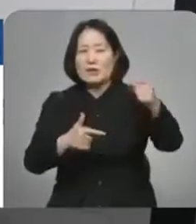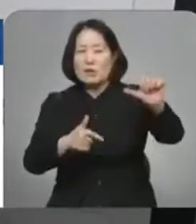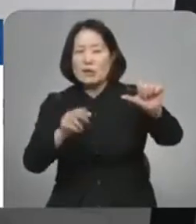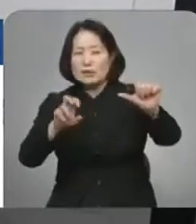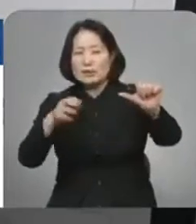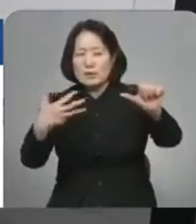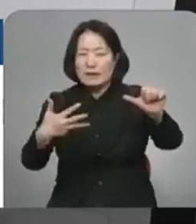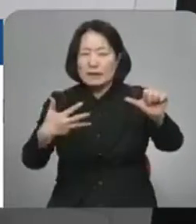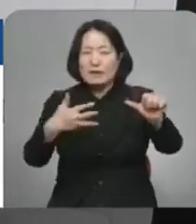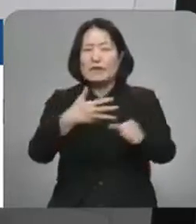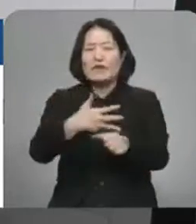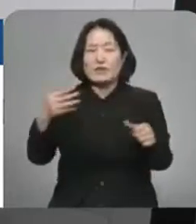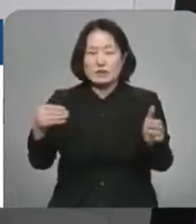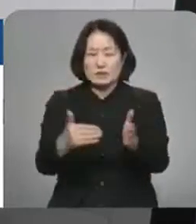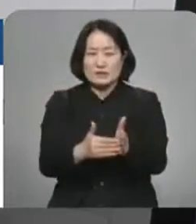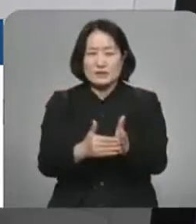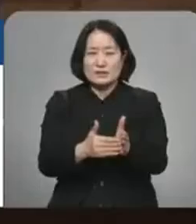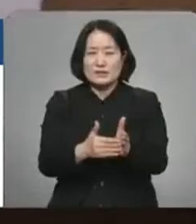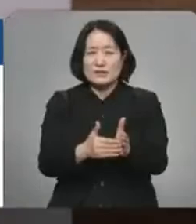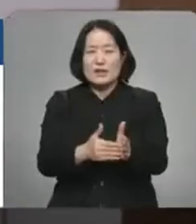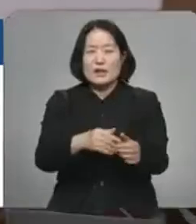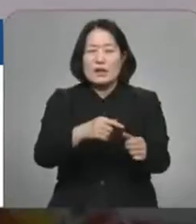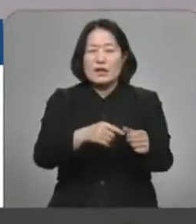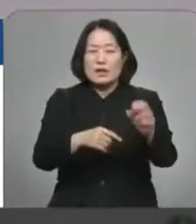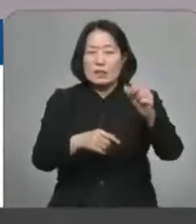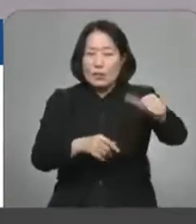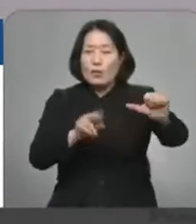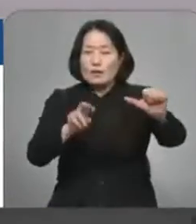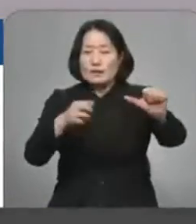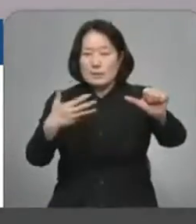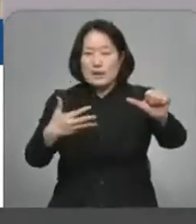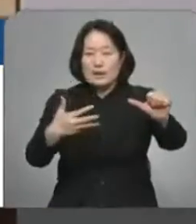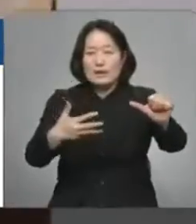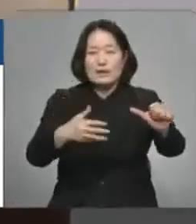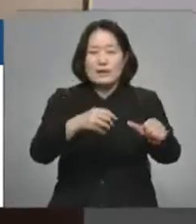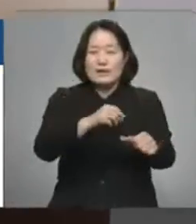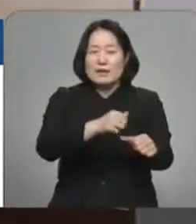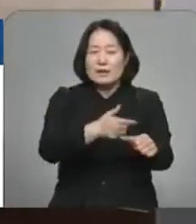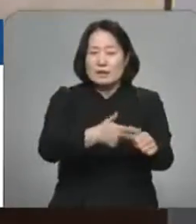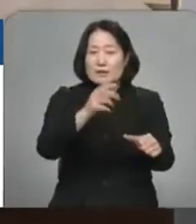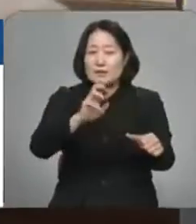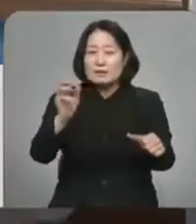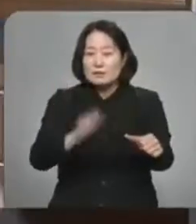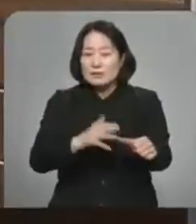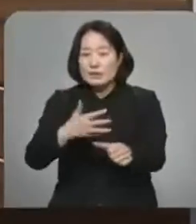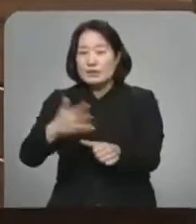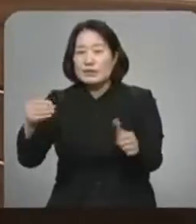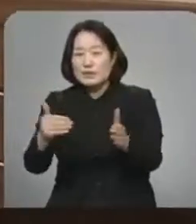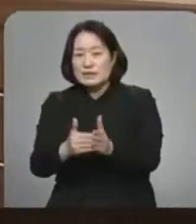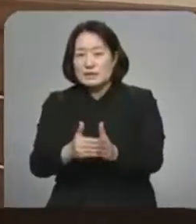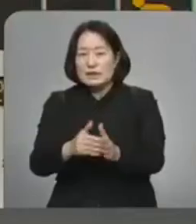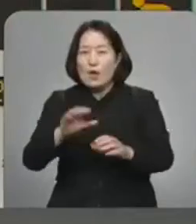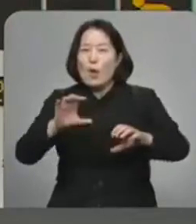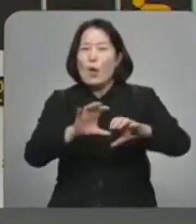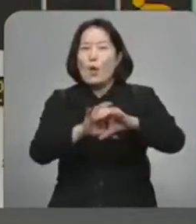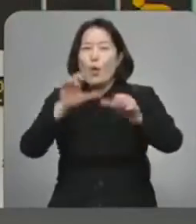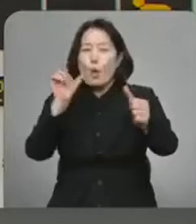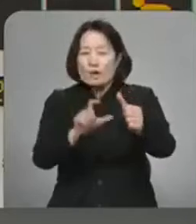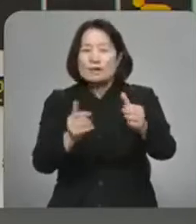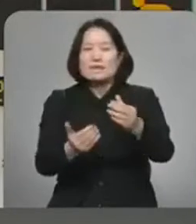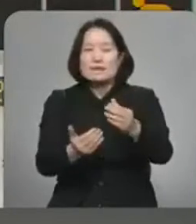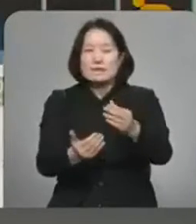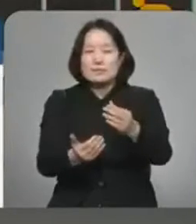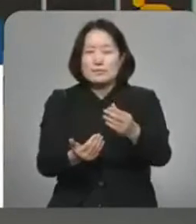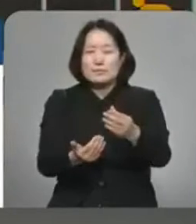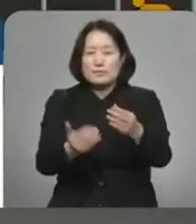사전투표 졸 재 날의 오후 6:30 부터 8시까지 호로 나 확신 자들이 따로 투표를 하게 됩니다 투표 원정 차선 툭